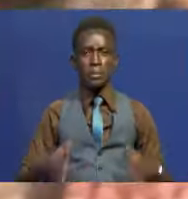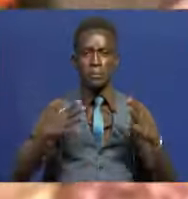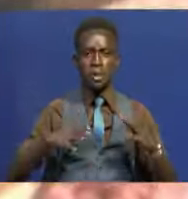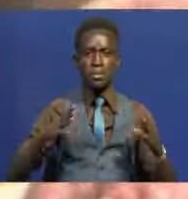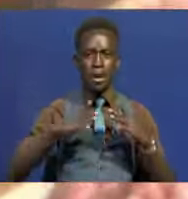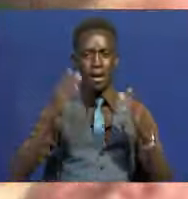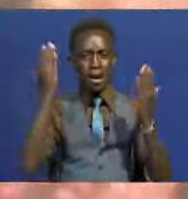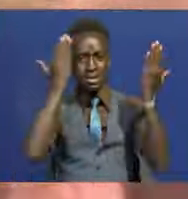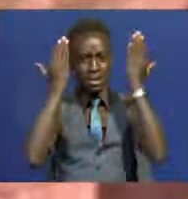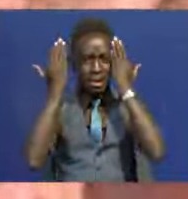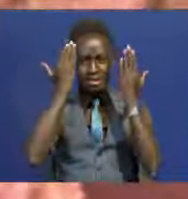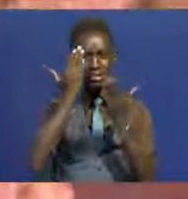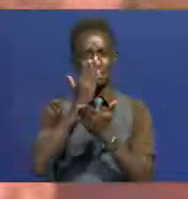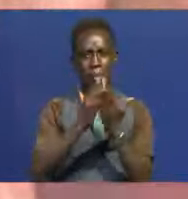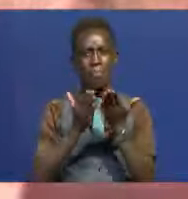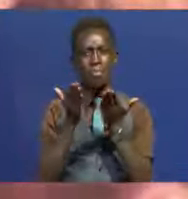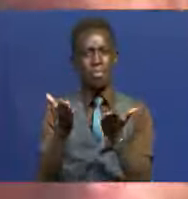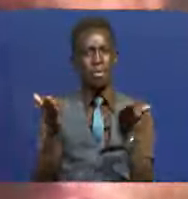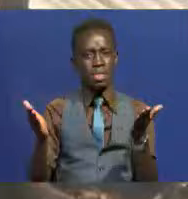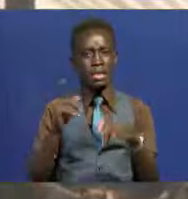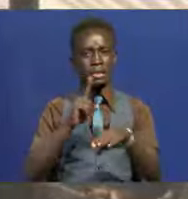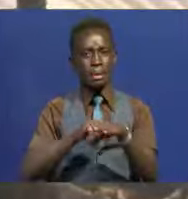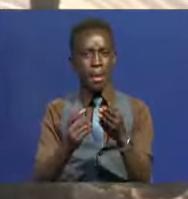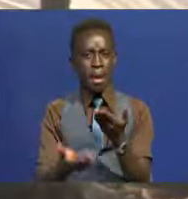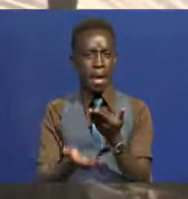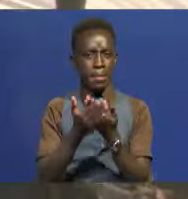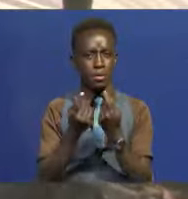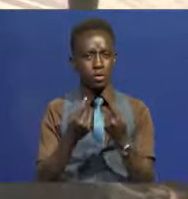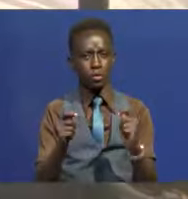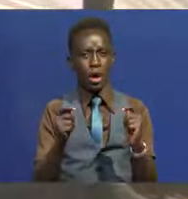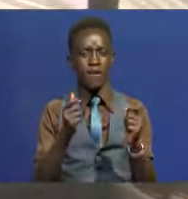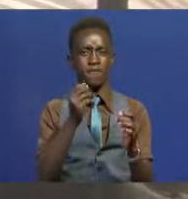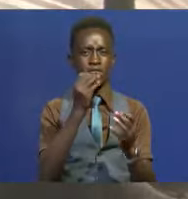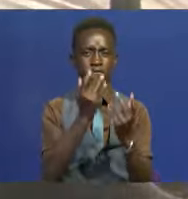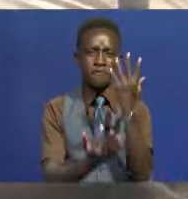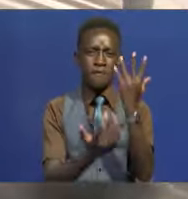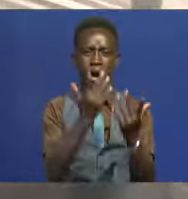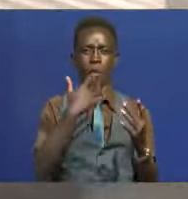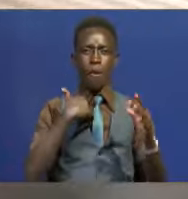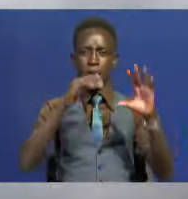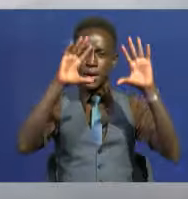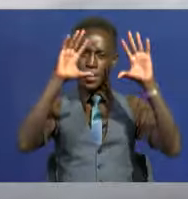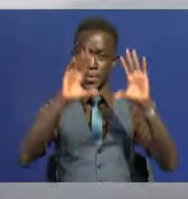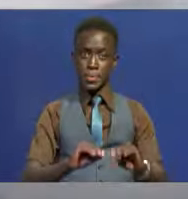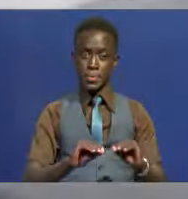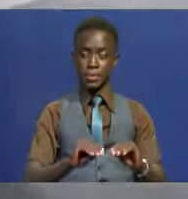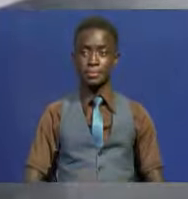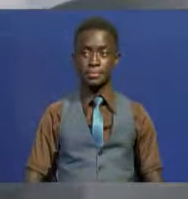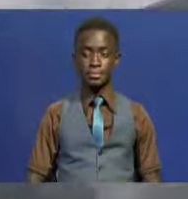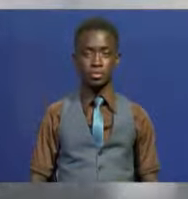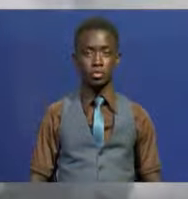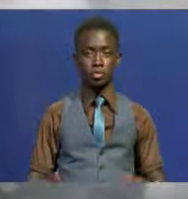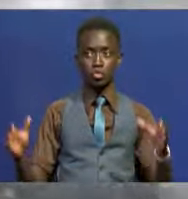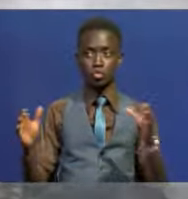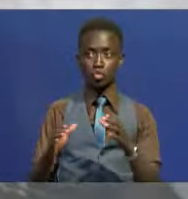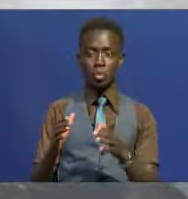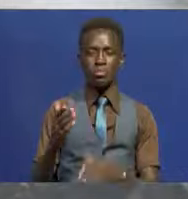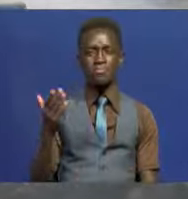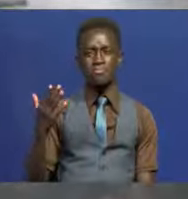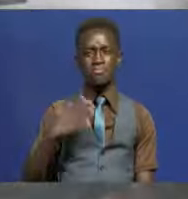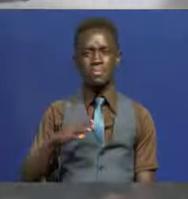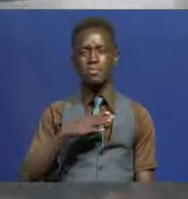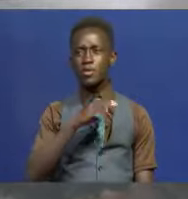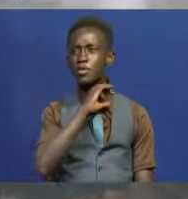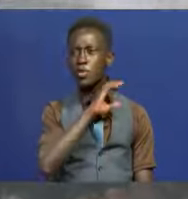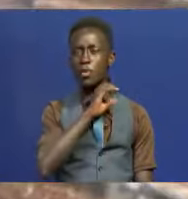huo. Wakazi hao walishtumu idara ya wazima moto na ile ya kukabiliana na mikasa katika kaunti hiyo kwa kuzembea kuzima moto huo